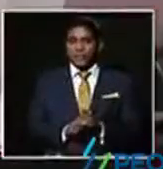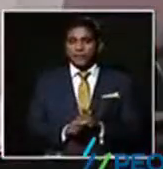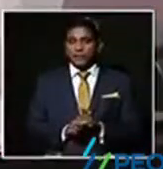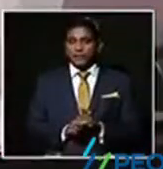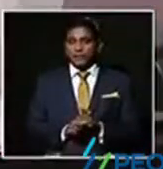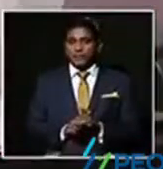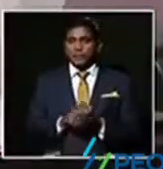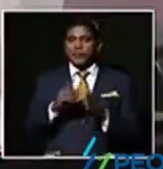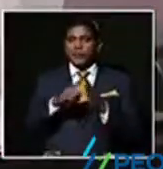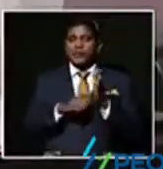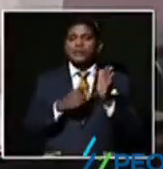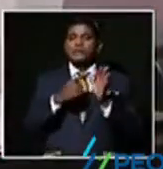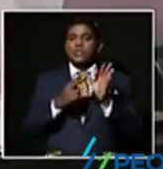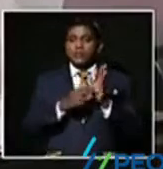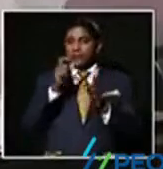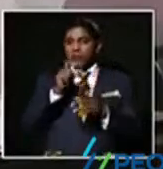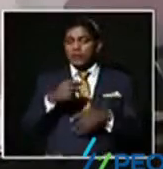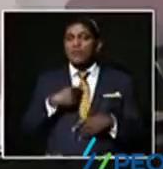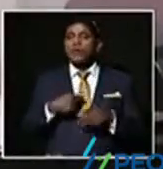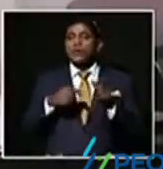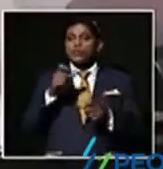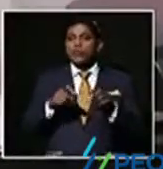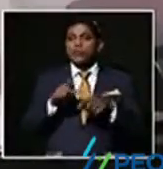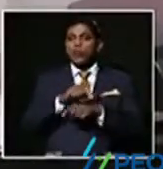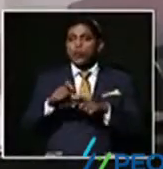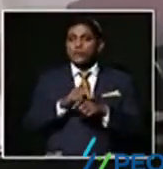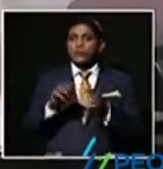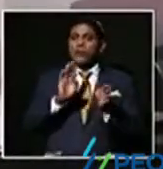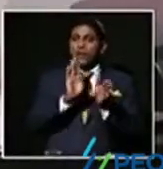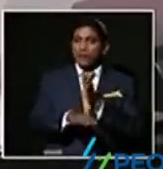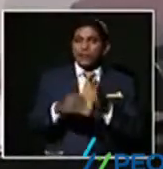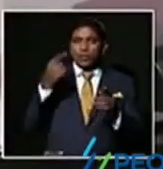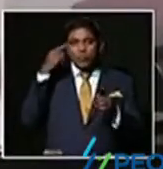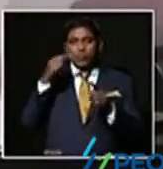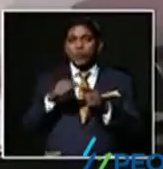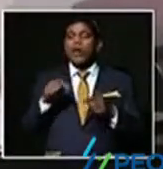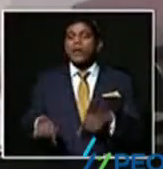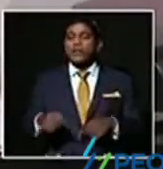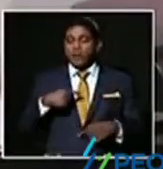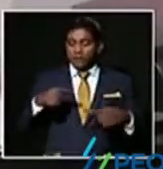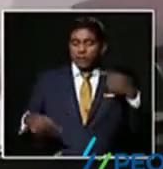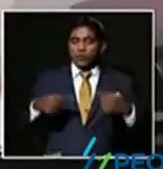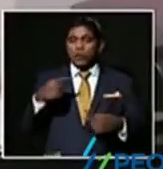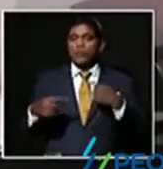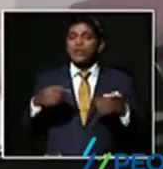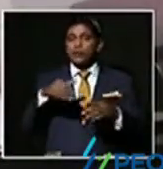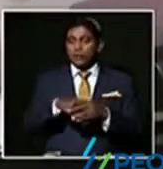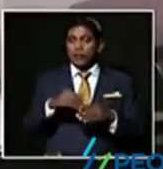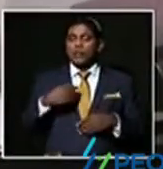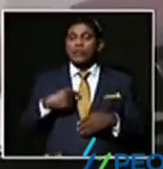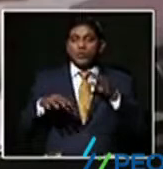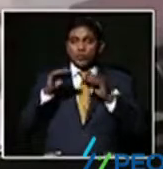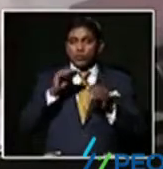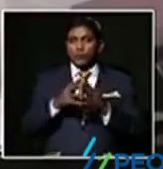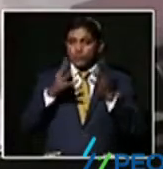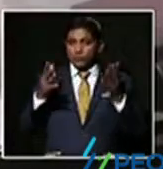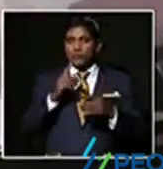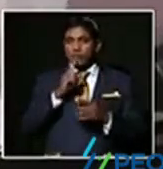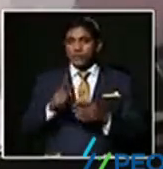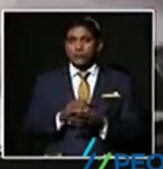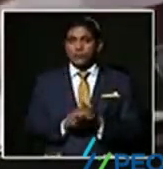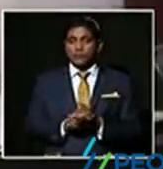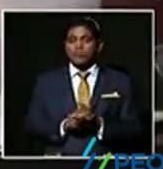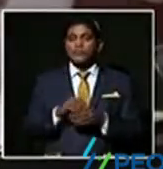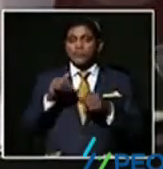ජනක රත්නායක මහතා මහජන උපයෝගිතා කොමිසමෙන් ඉවත් කිරීමට අදාළව අද පැවති විවාදය අතරතුර කරුණු ගණනාවක් අනාවරණය වුණා.